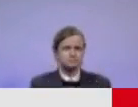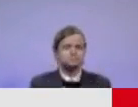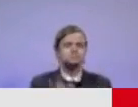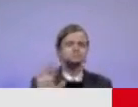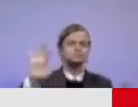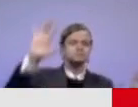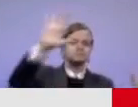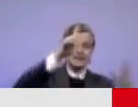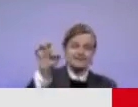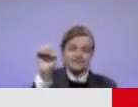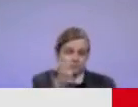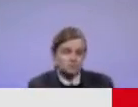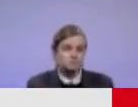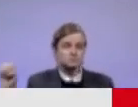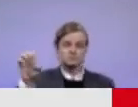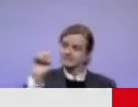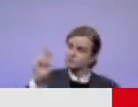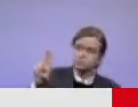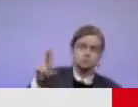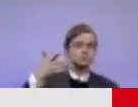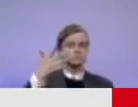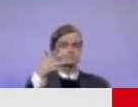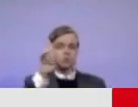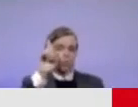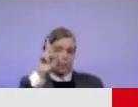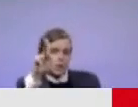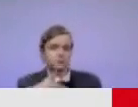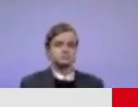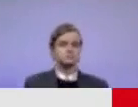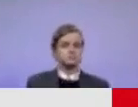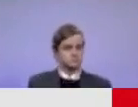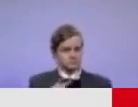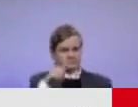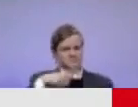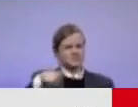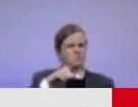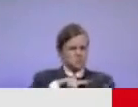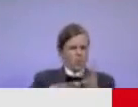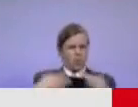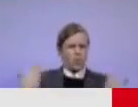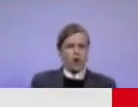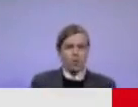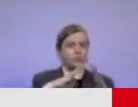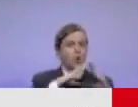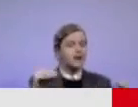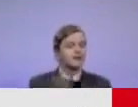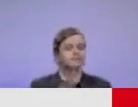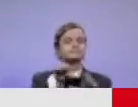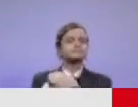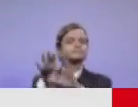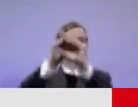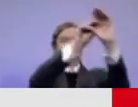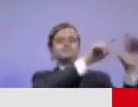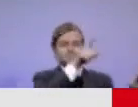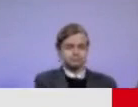fapt trebuie să ne inspire pe toți, politicieni, formatori de opinie, cetățeni europeni de